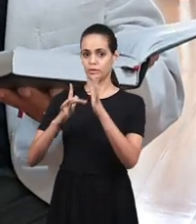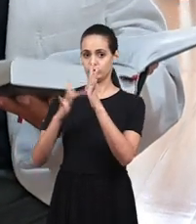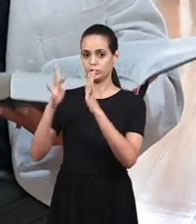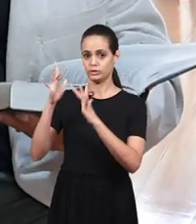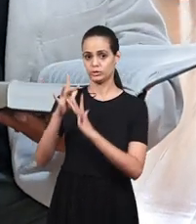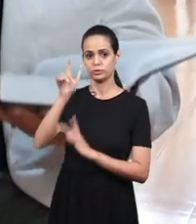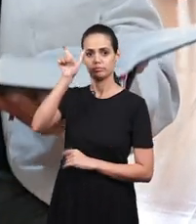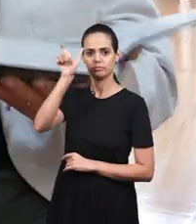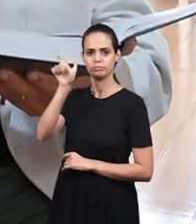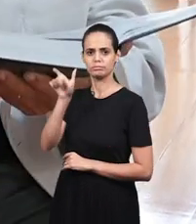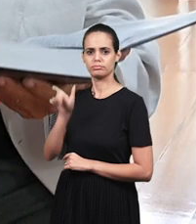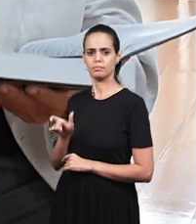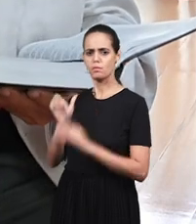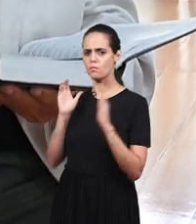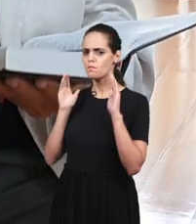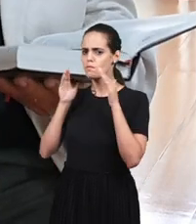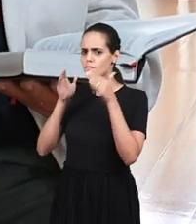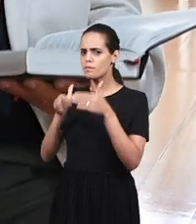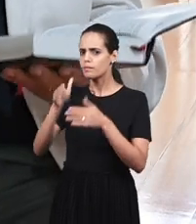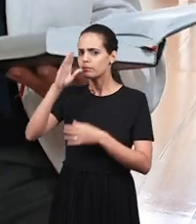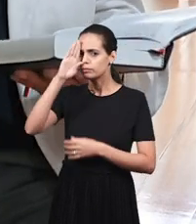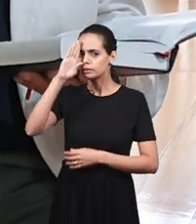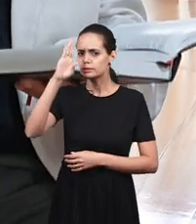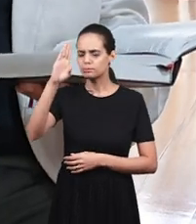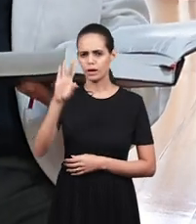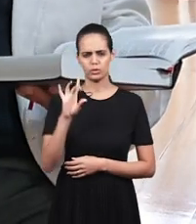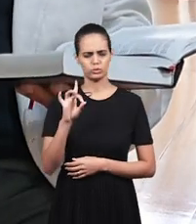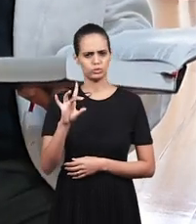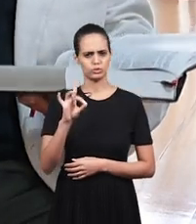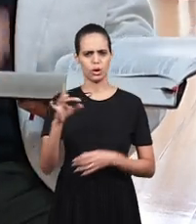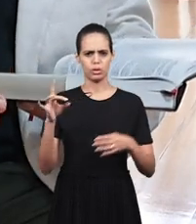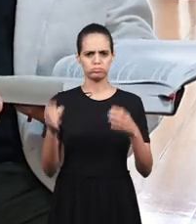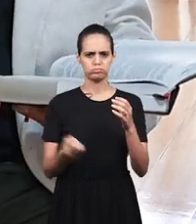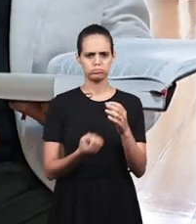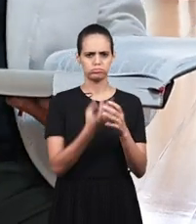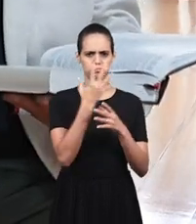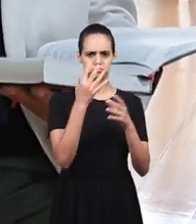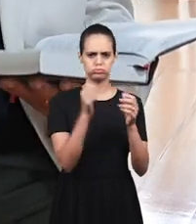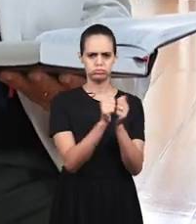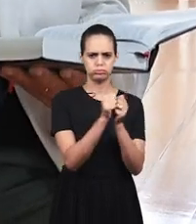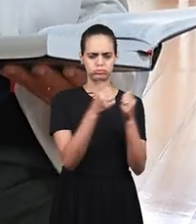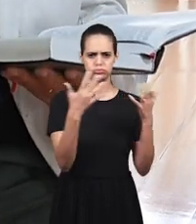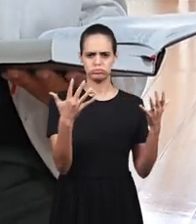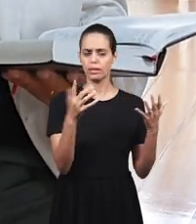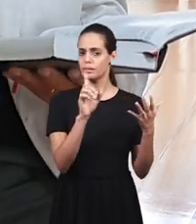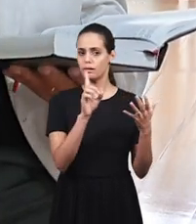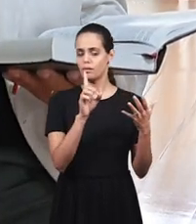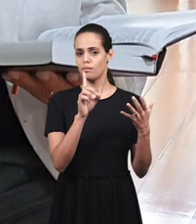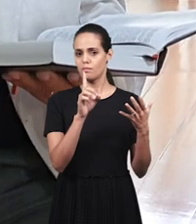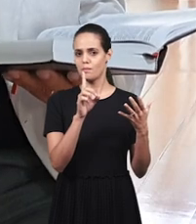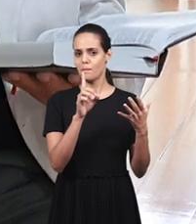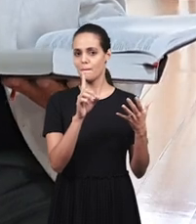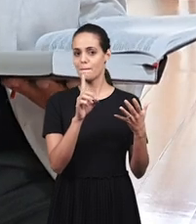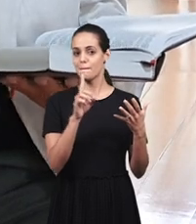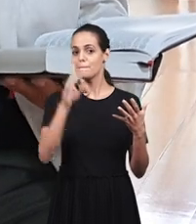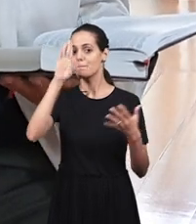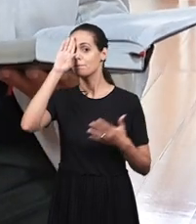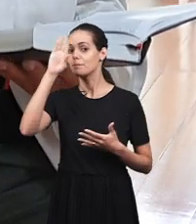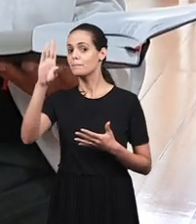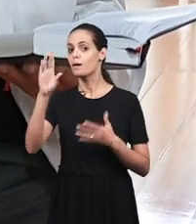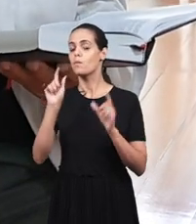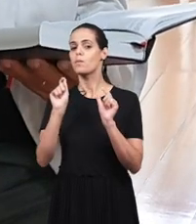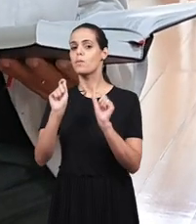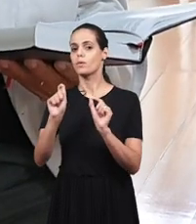Во всем проекте Божий Иисус является центральной фигурой, центральным образом, не только творение